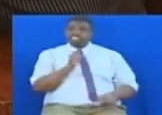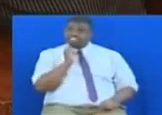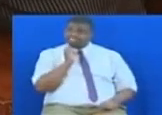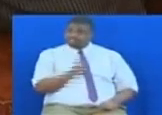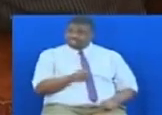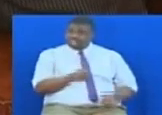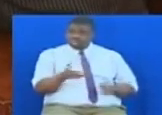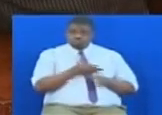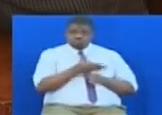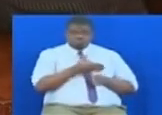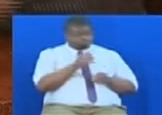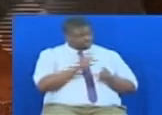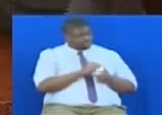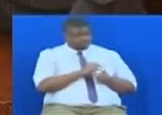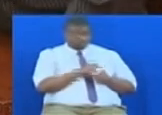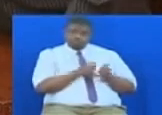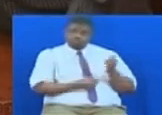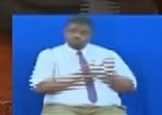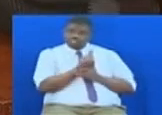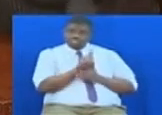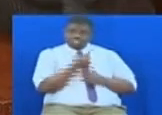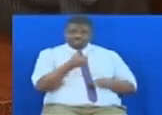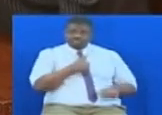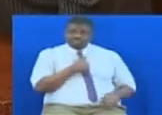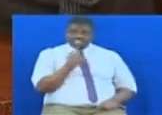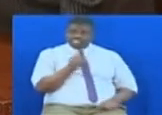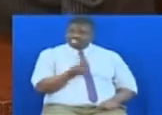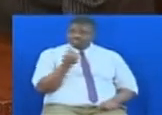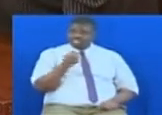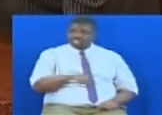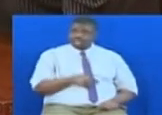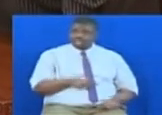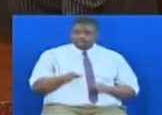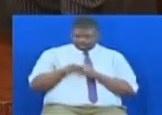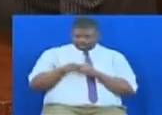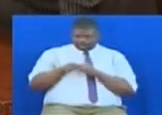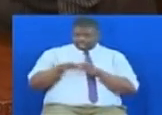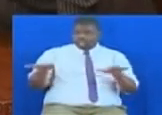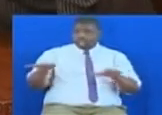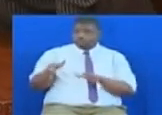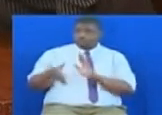kwa sababu nilikuwa nawasubiri wadanganye. Huko kwenye mitandao wameanza kusema uongo.